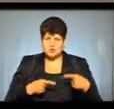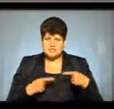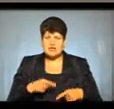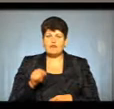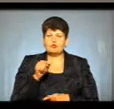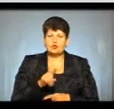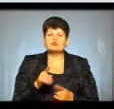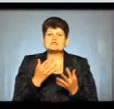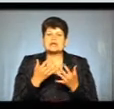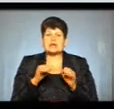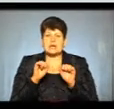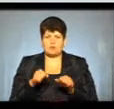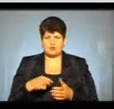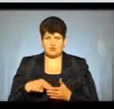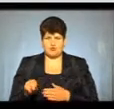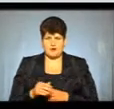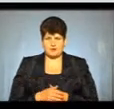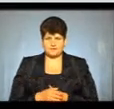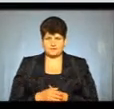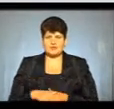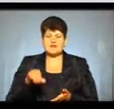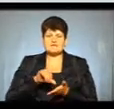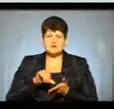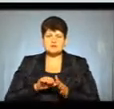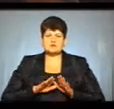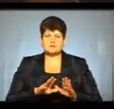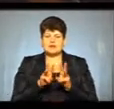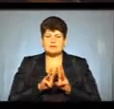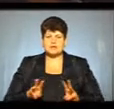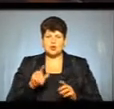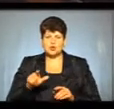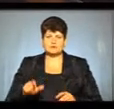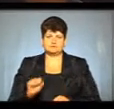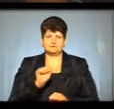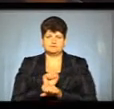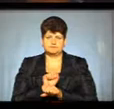би купувати. Виступ заступника міністра люди переривають.